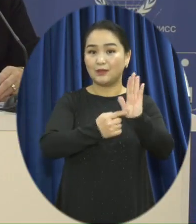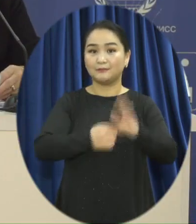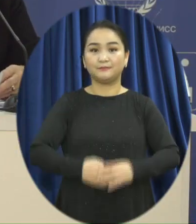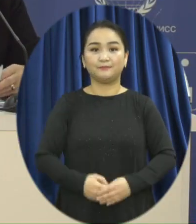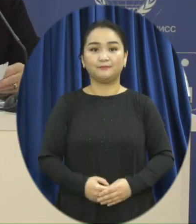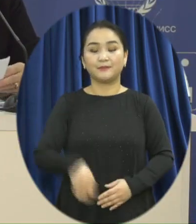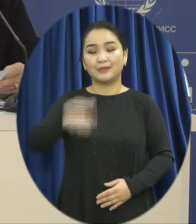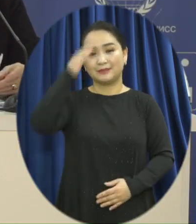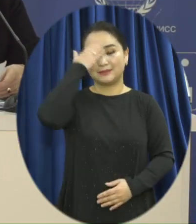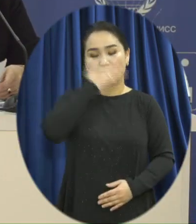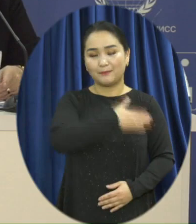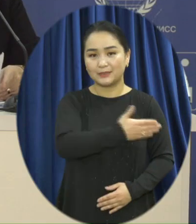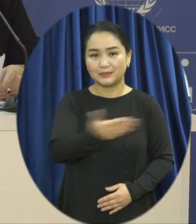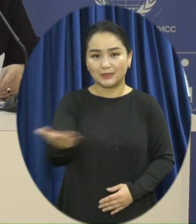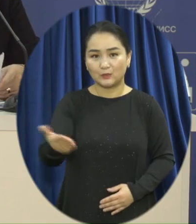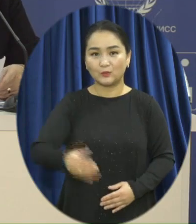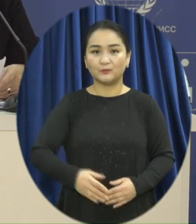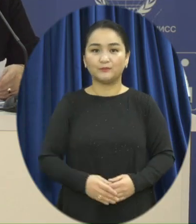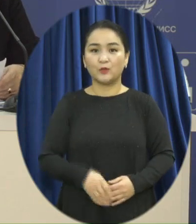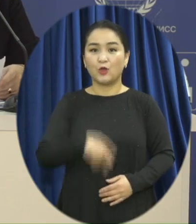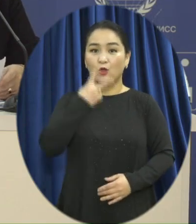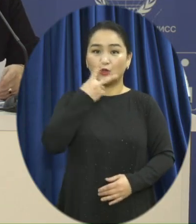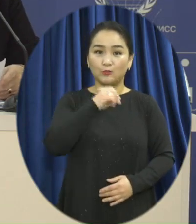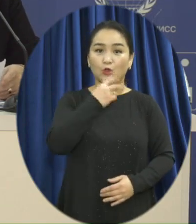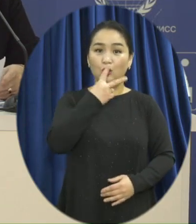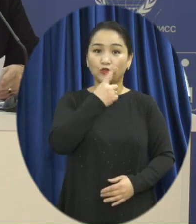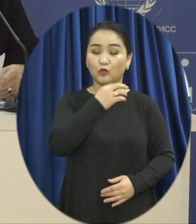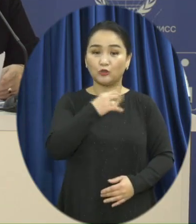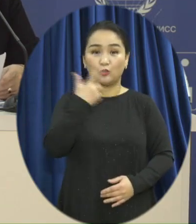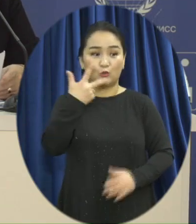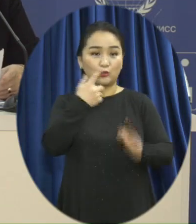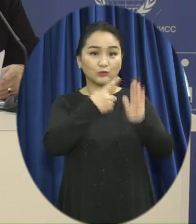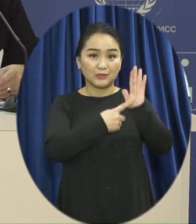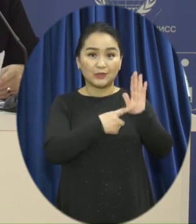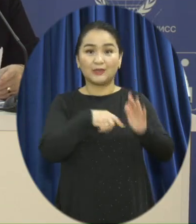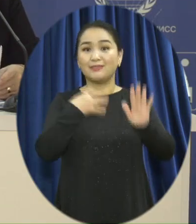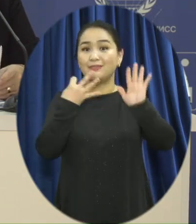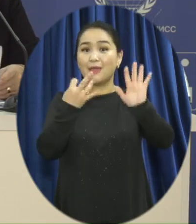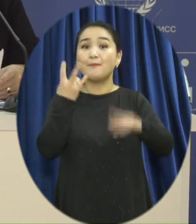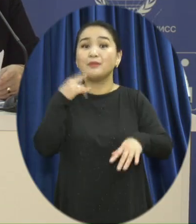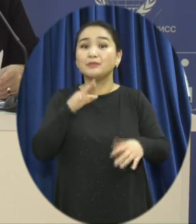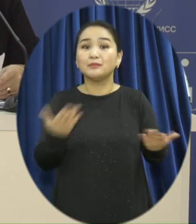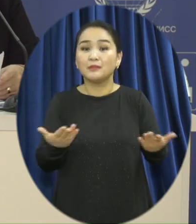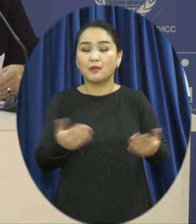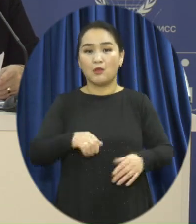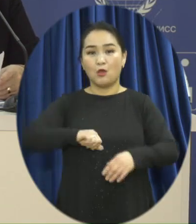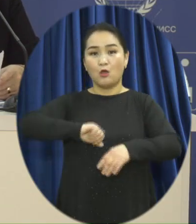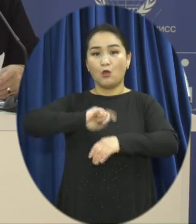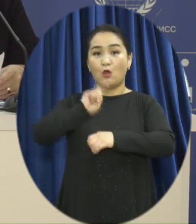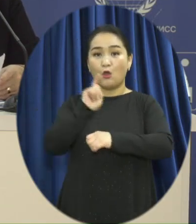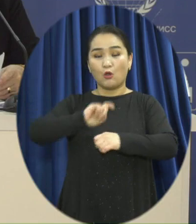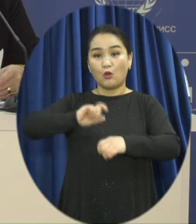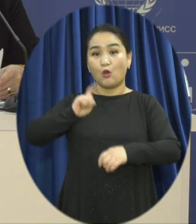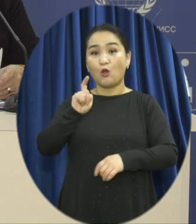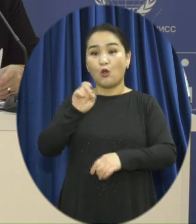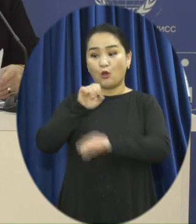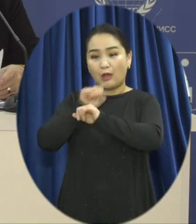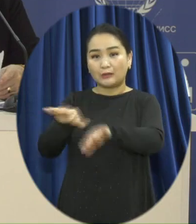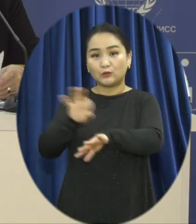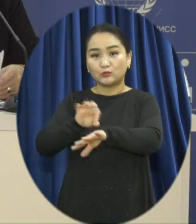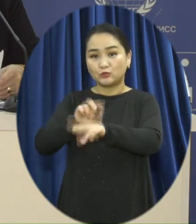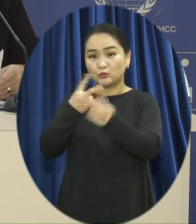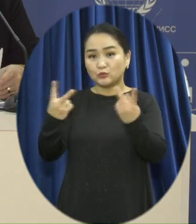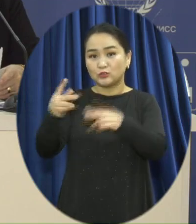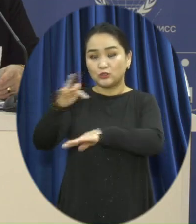За сайн байцгаана уу. 2021 оны 3-р сарын 8-ны өдөр халдвар түвшин судлалын үндэсний төвийн вирус